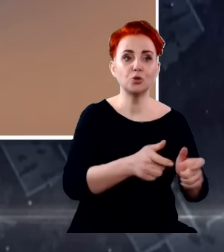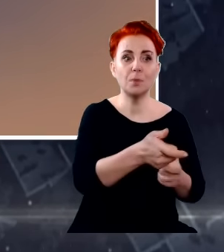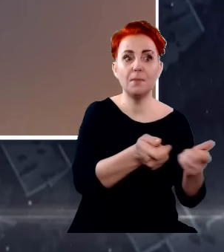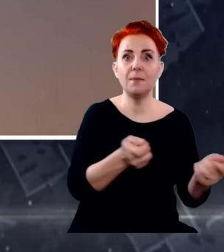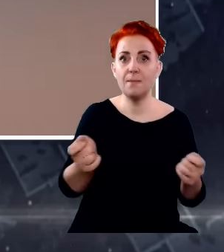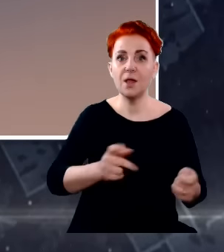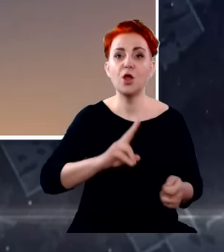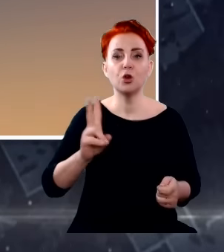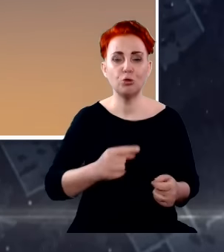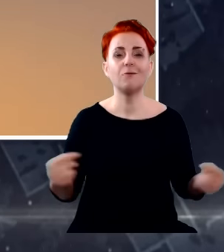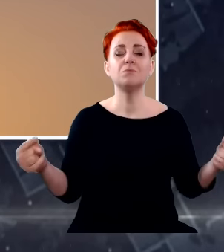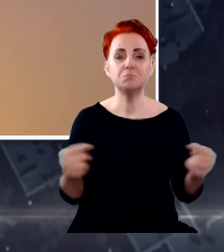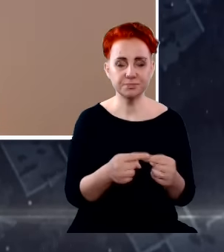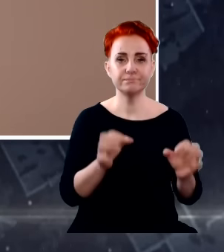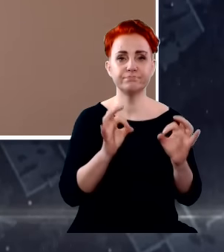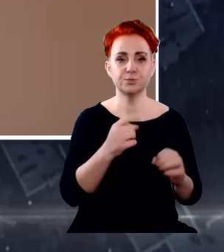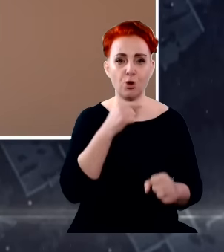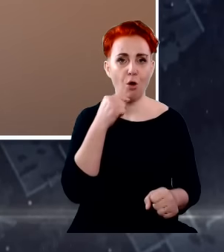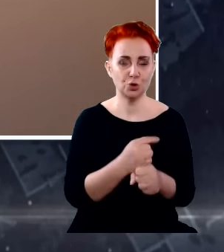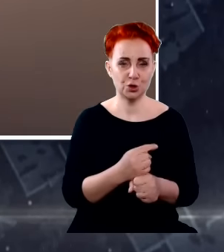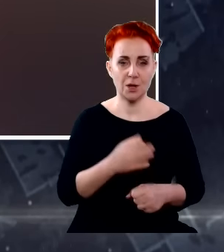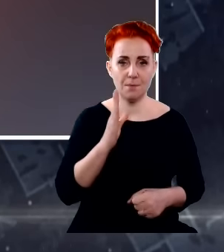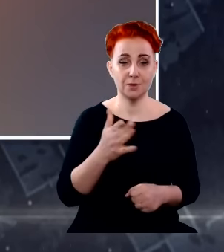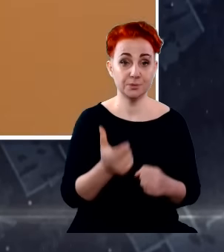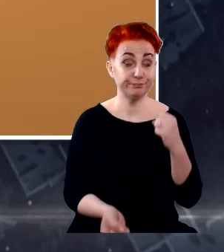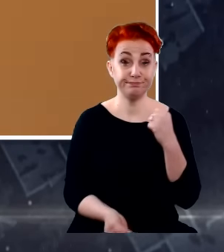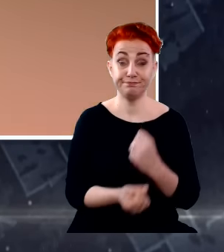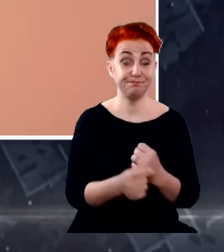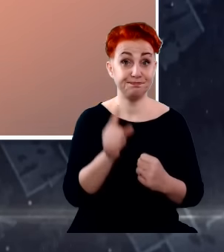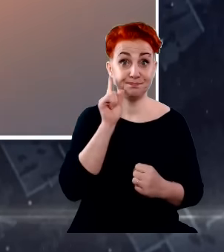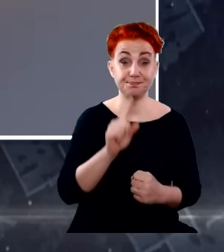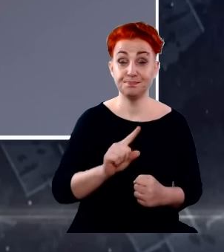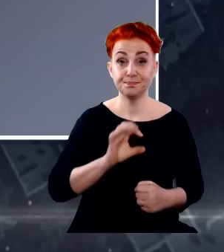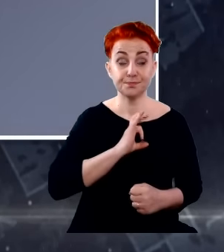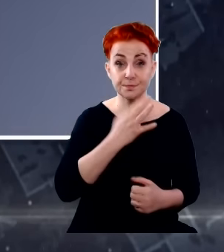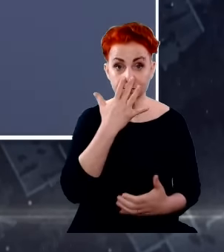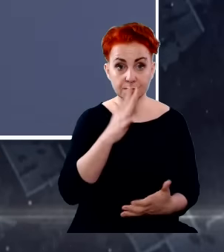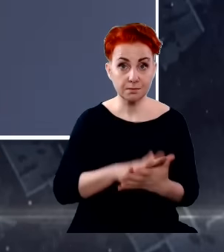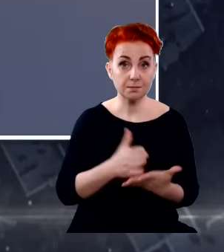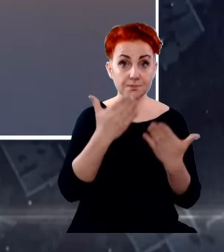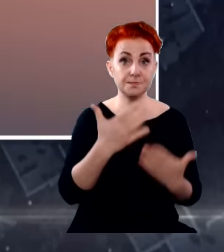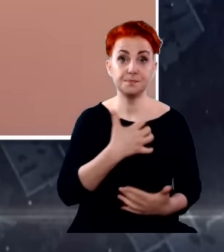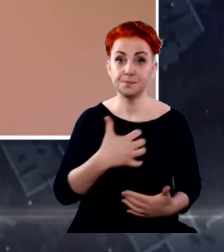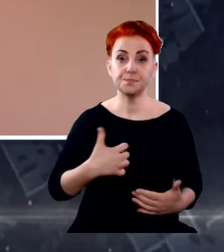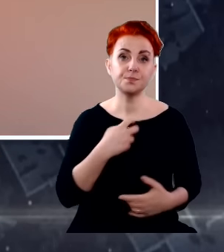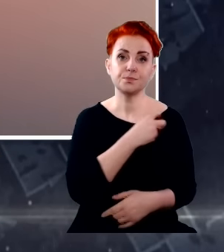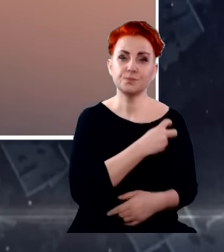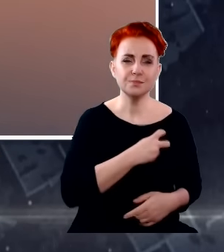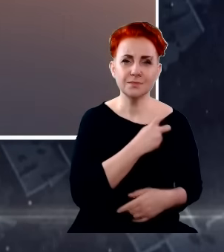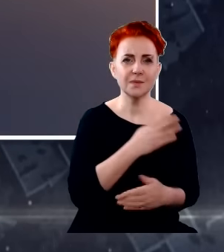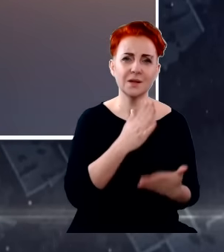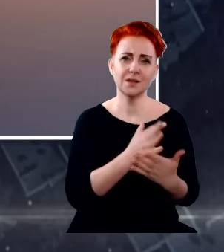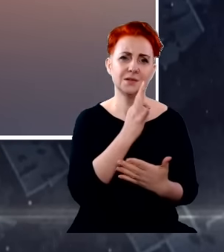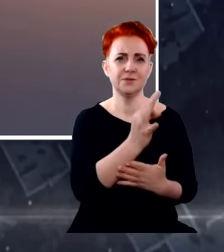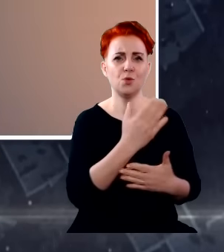wyda właściwe orzeczenie. To jest niebywałe. To jest w moim przekonaniu przez marszałka Hołownię nie tylko przekroczenie